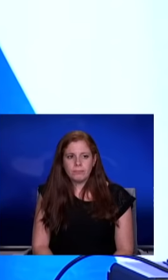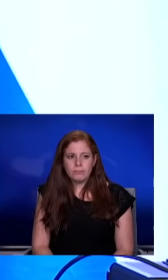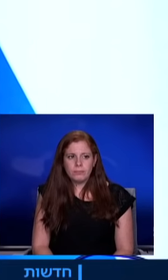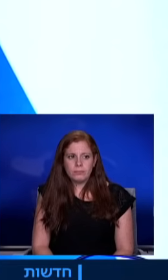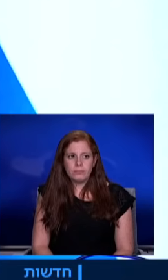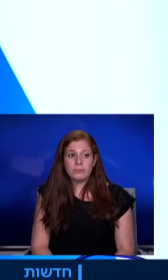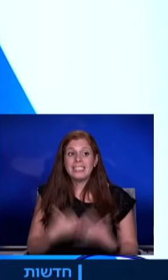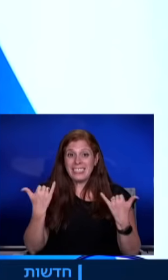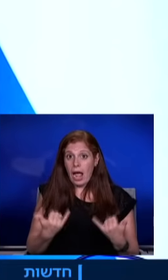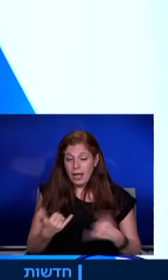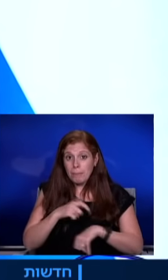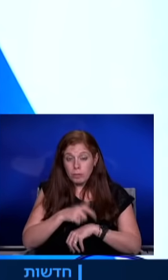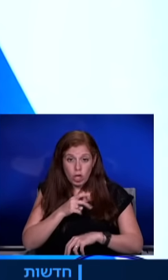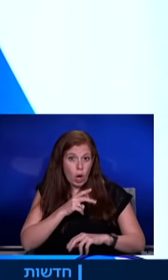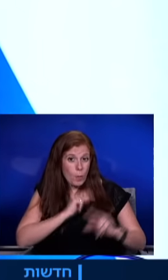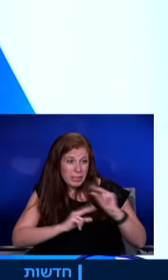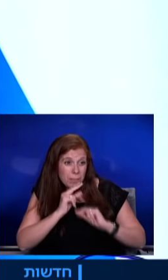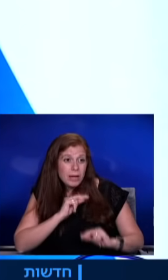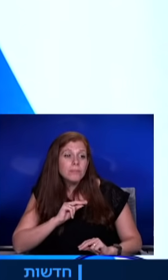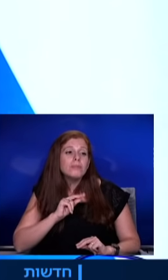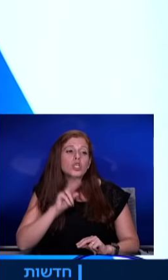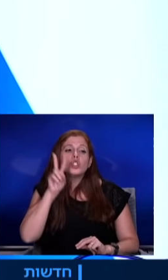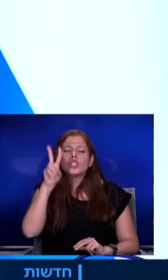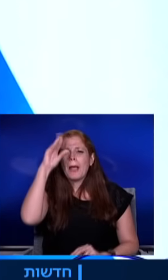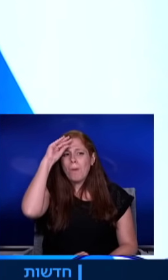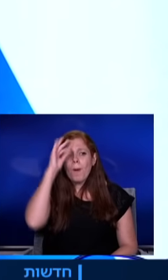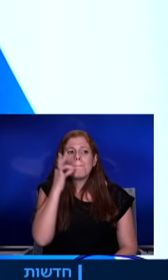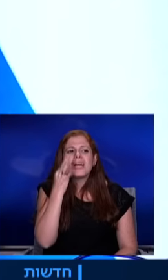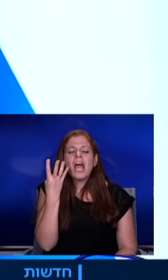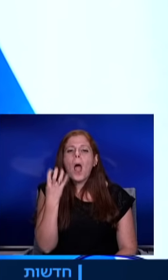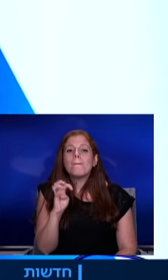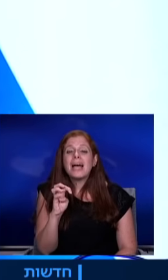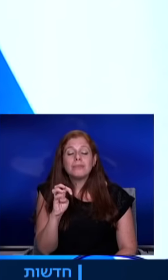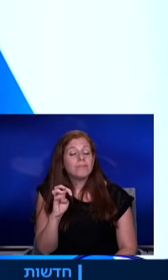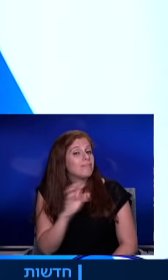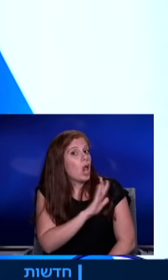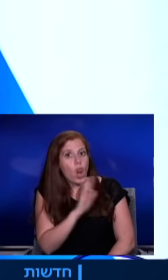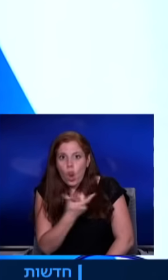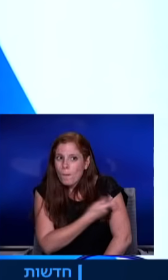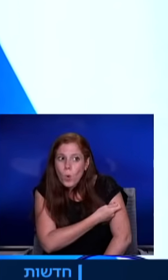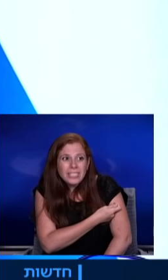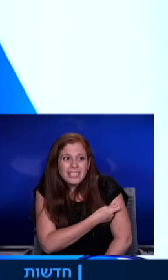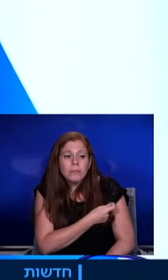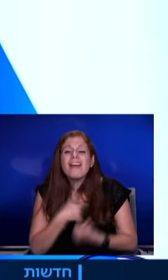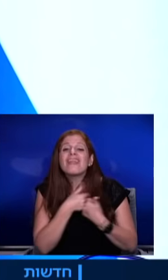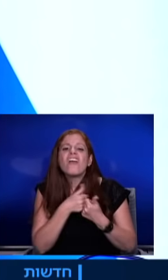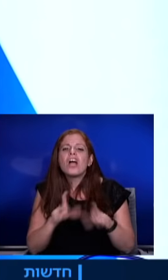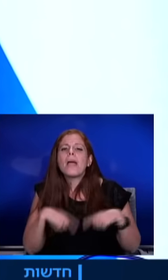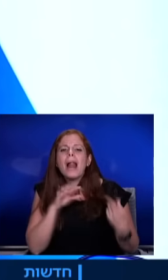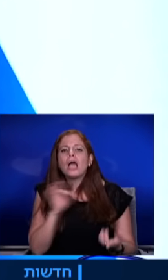כרגע בעודנו מדברים, שני בחורים בני 40, בלתי מחוסנים, נאבקים על החיים